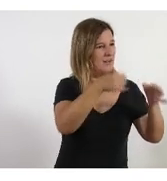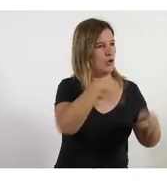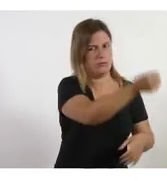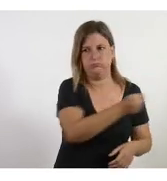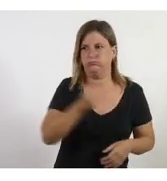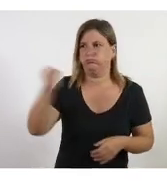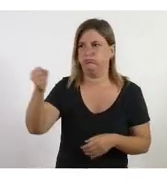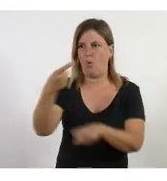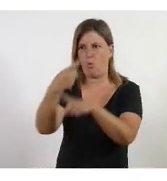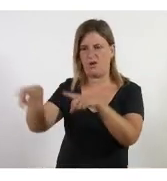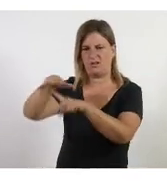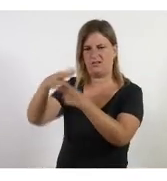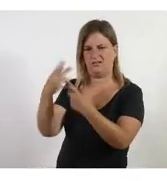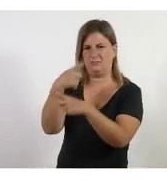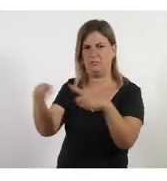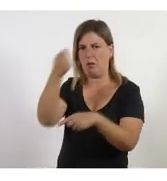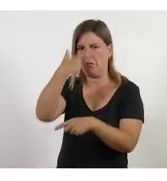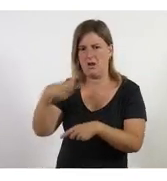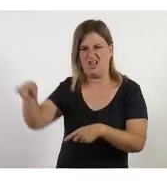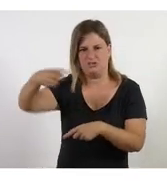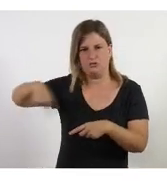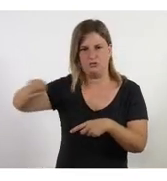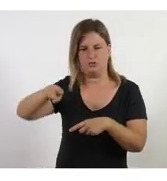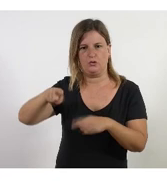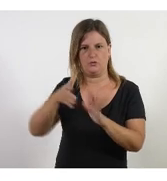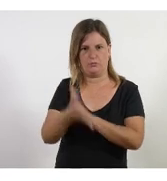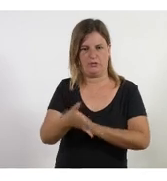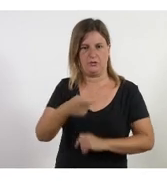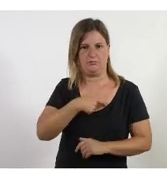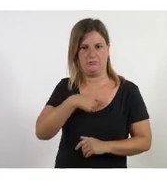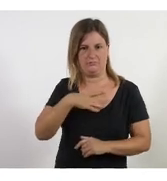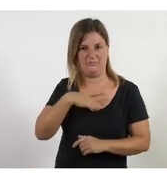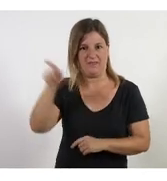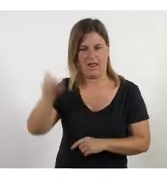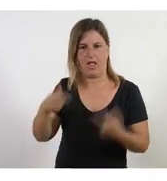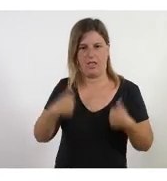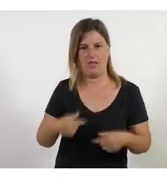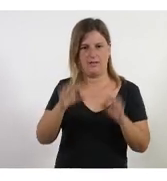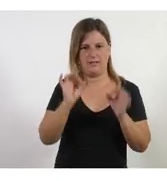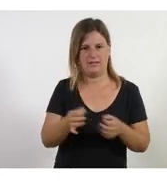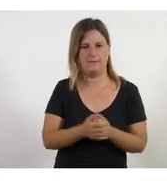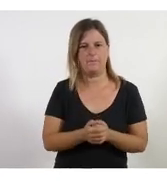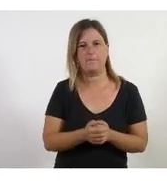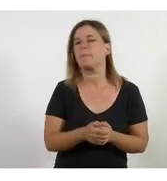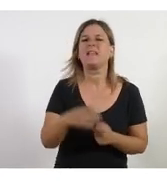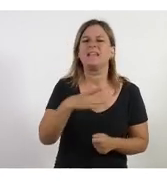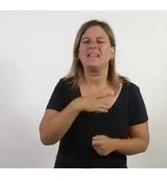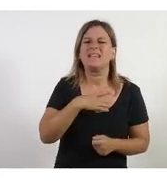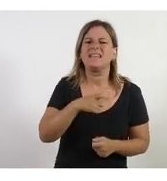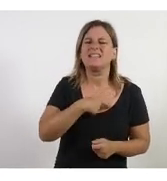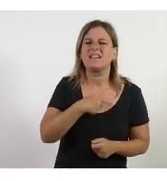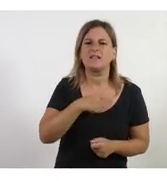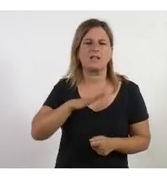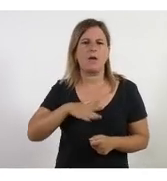amb la incertesa podem fer dues coses. Una és combatre-la, negar-la. I això ens desgasta moltíssim com a